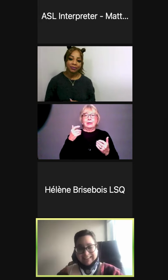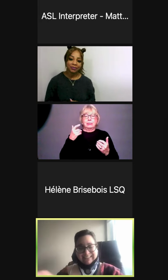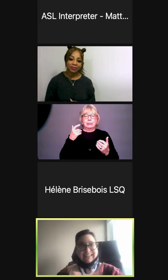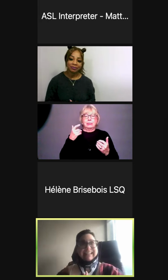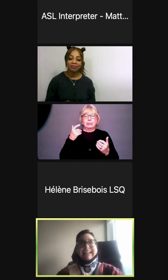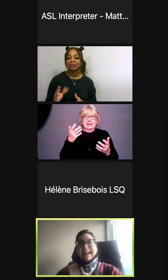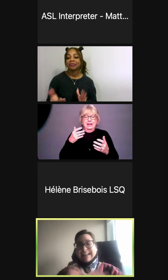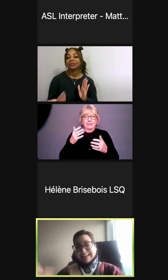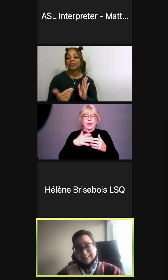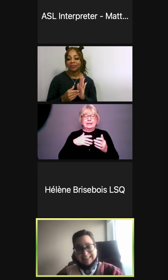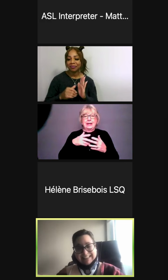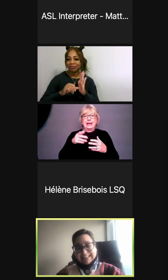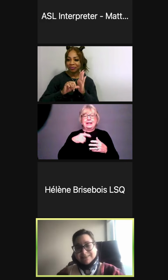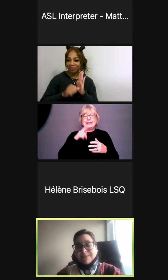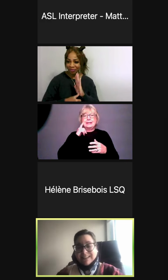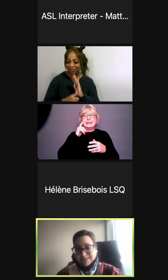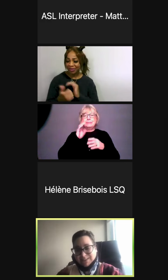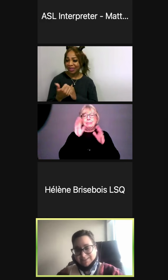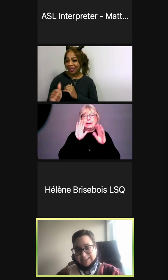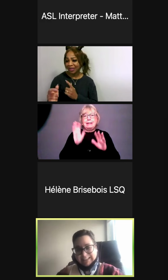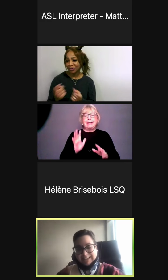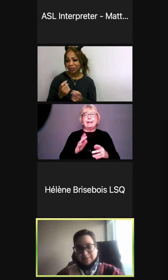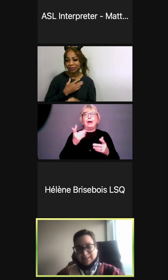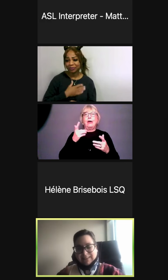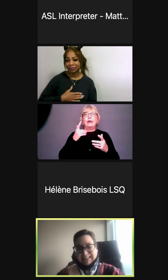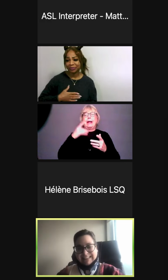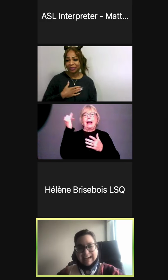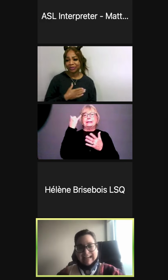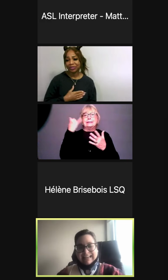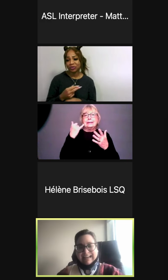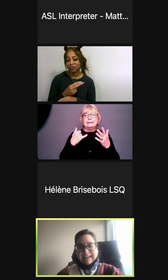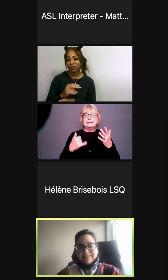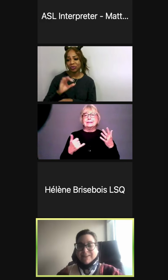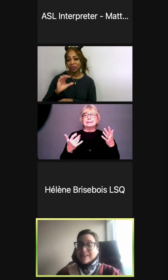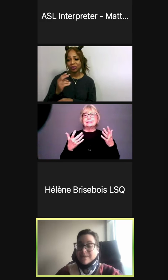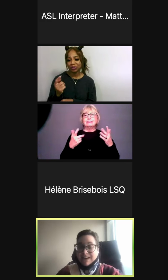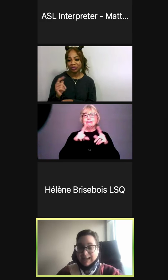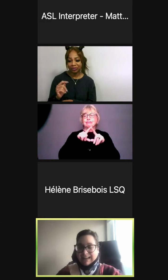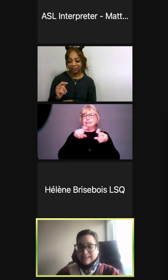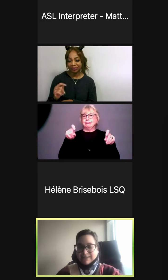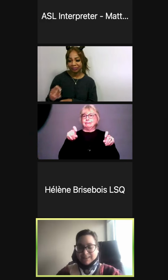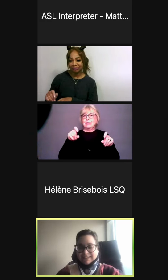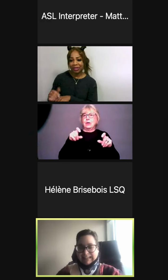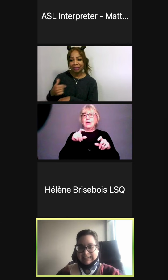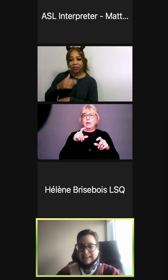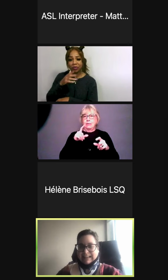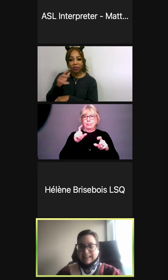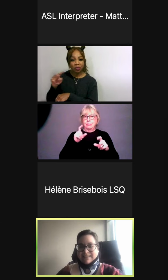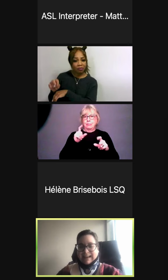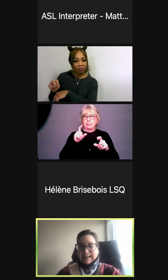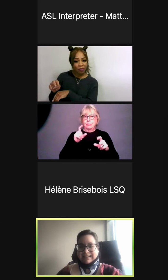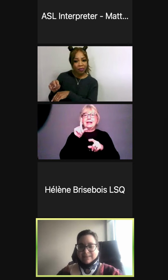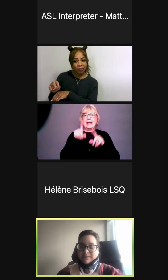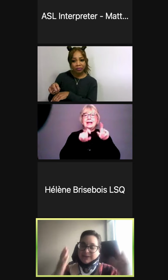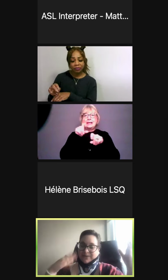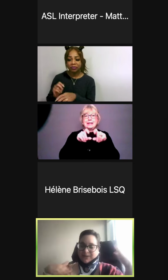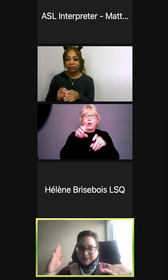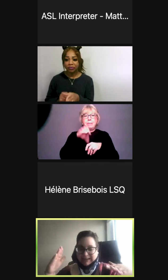spectateurs, des producteurs, des artistes, et n'hésitez pas à mettre vos questions dans le chat.